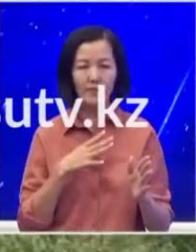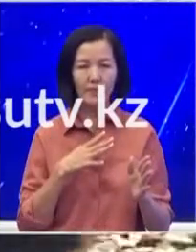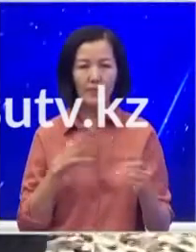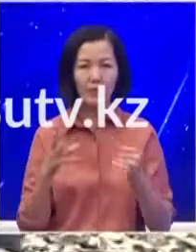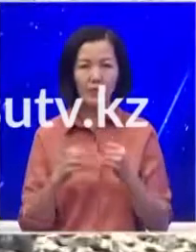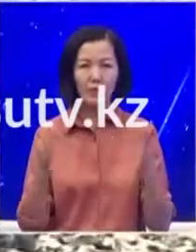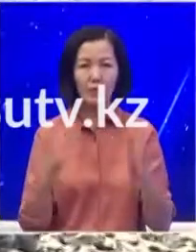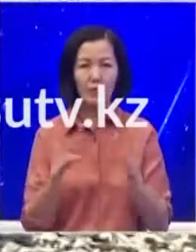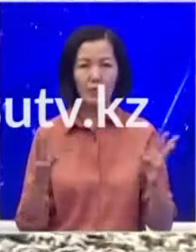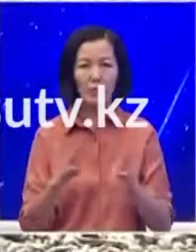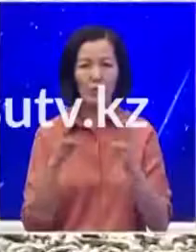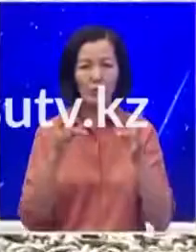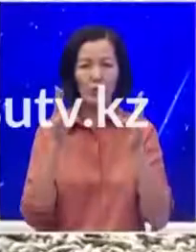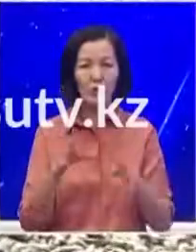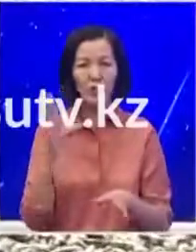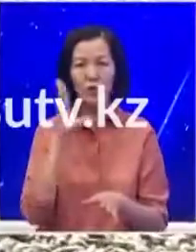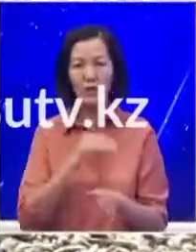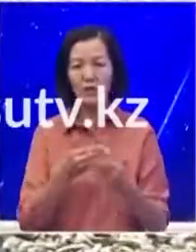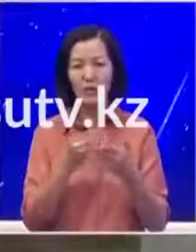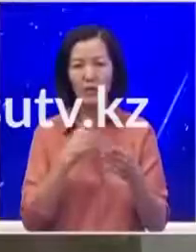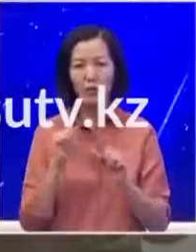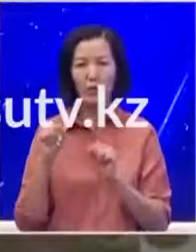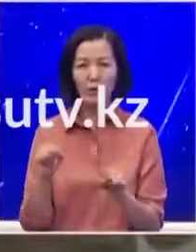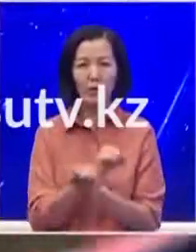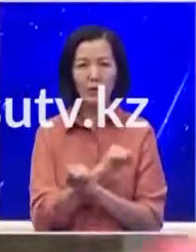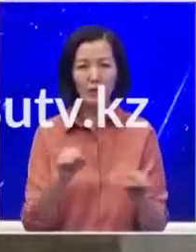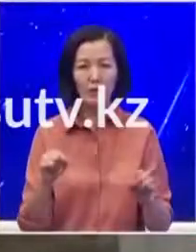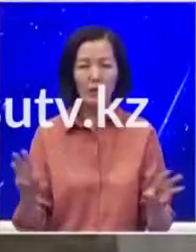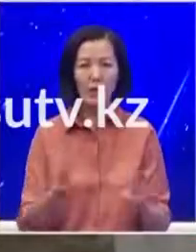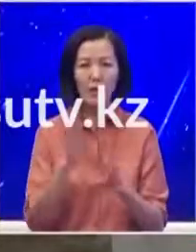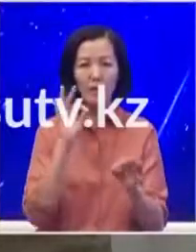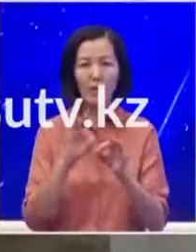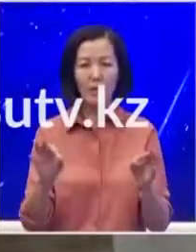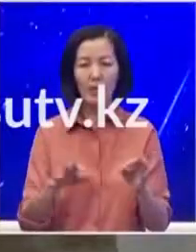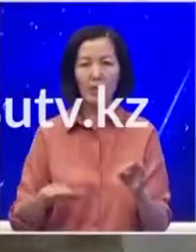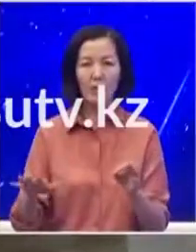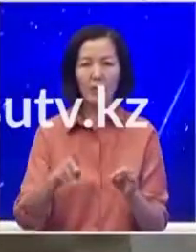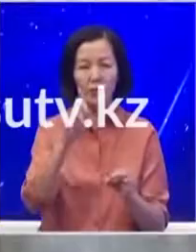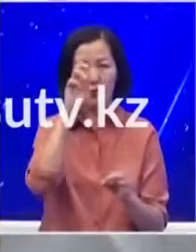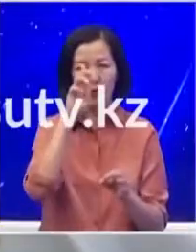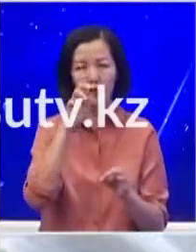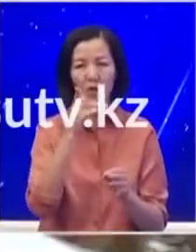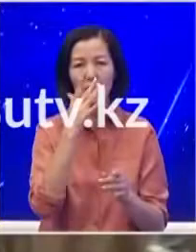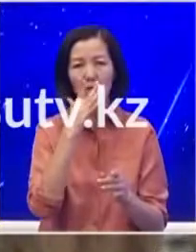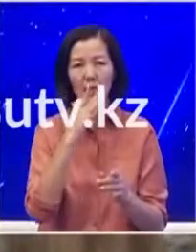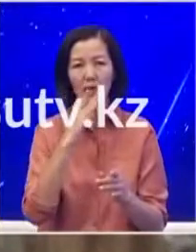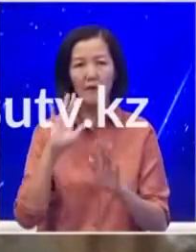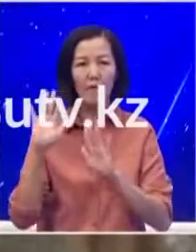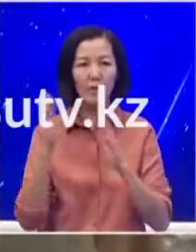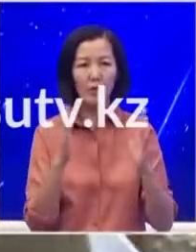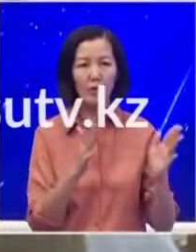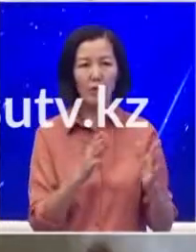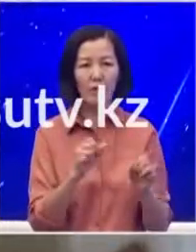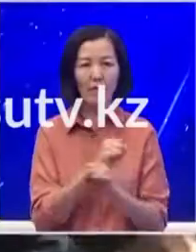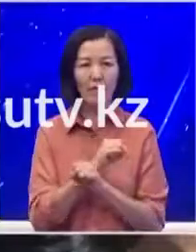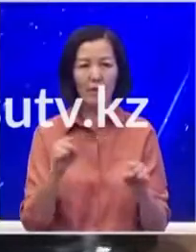дома. Сотрудники ведомства также предупреждают о недопустимости сжигания мусора на территории Государственного национального природного парка. Ведь